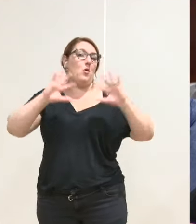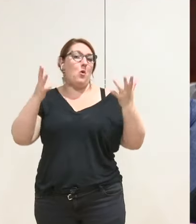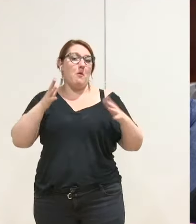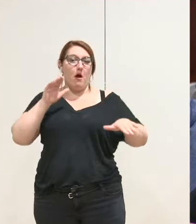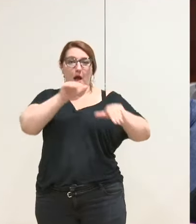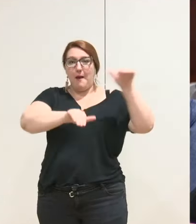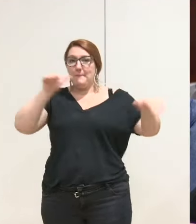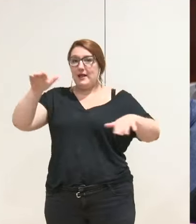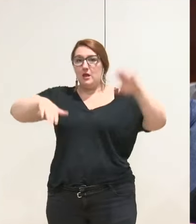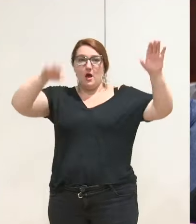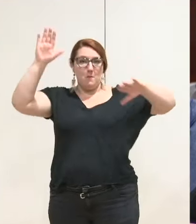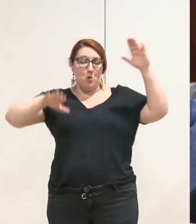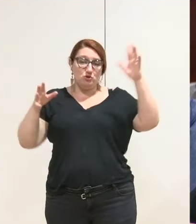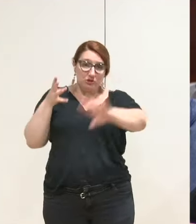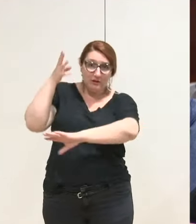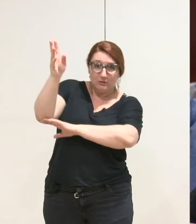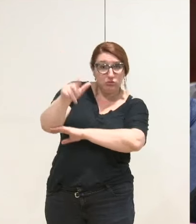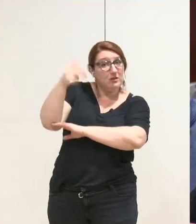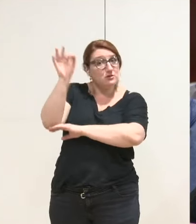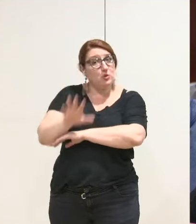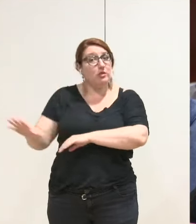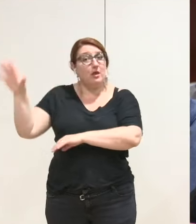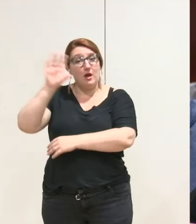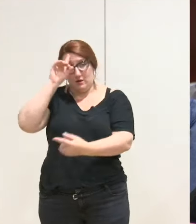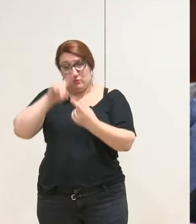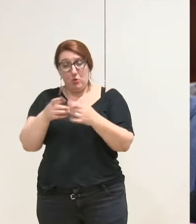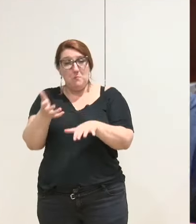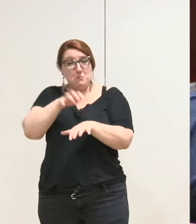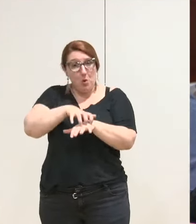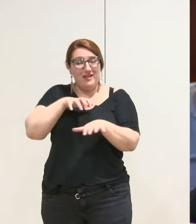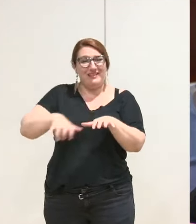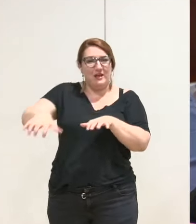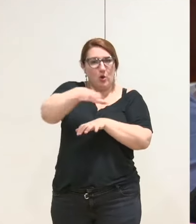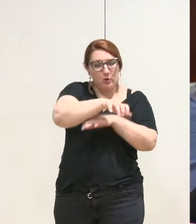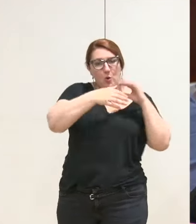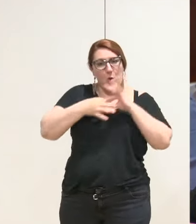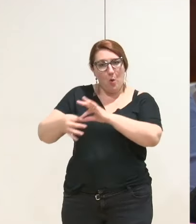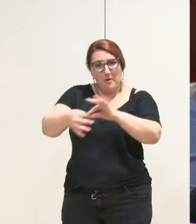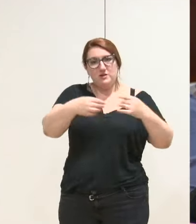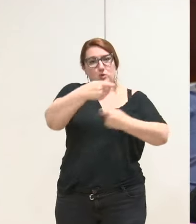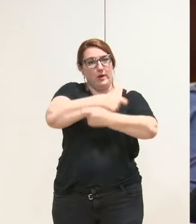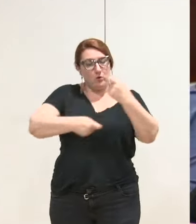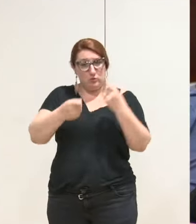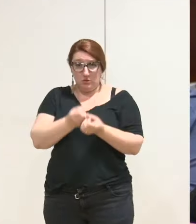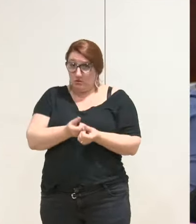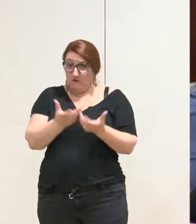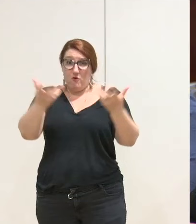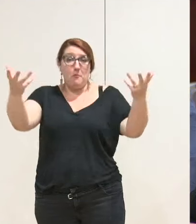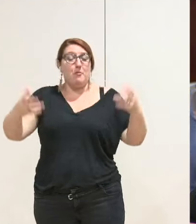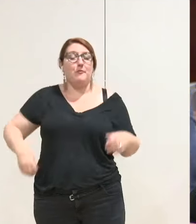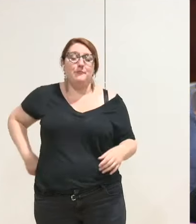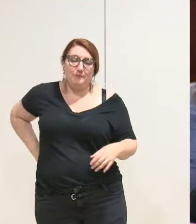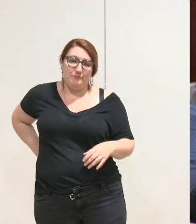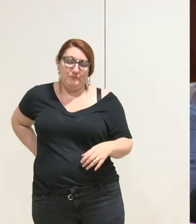national qui permet donc de développer des pôles territoriaux de coopération économique et donc nous avons travaillé avec